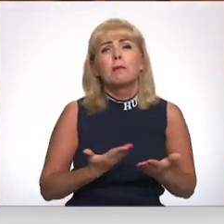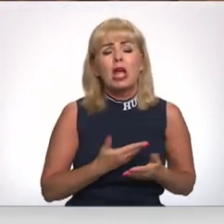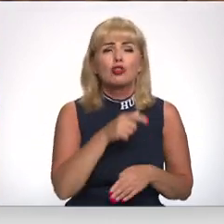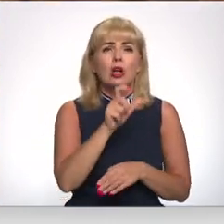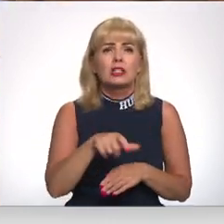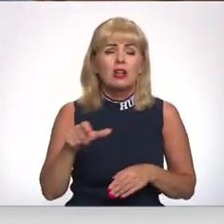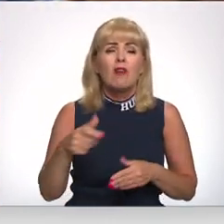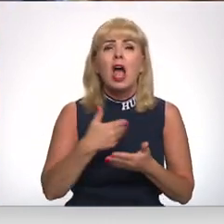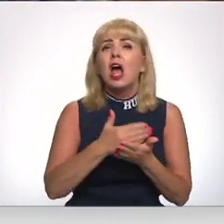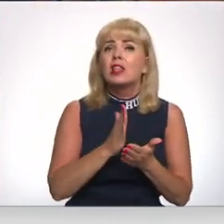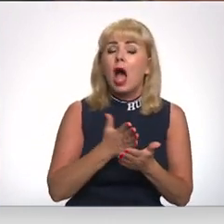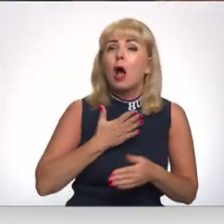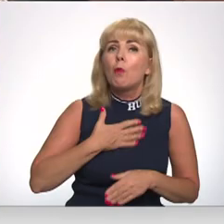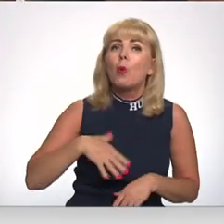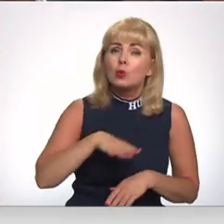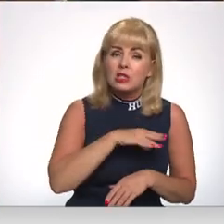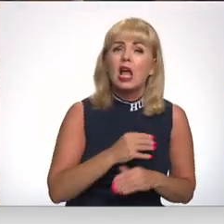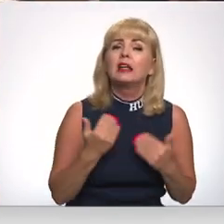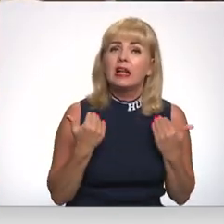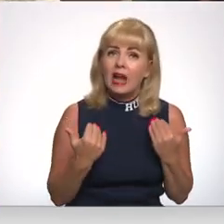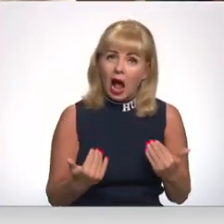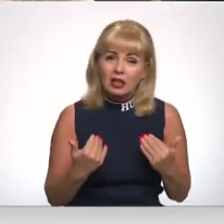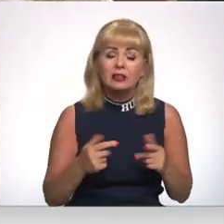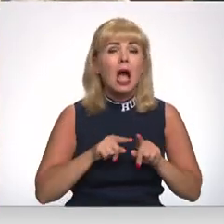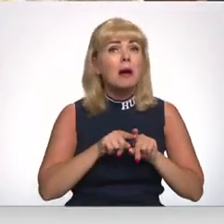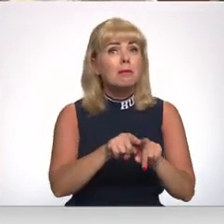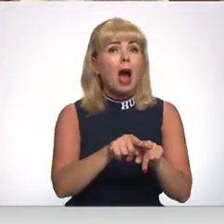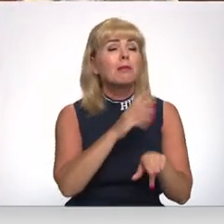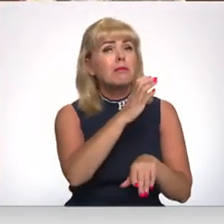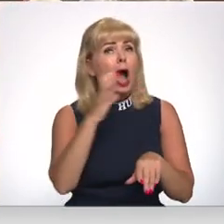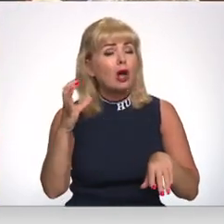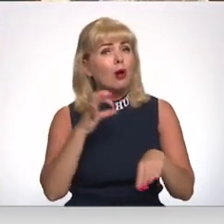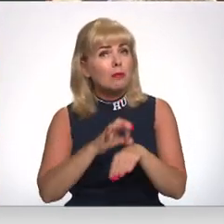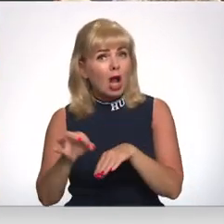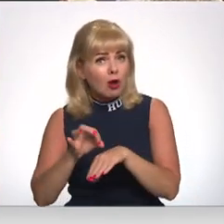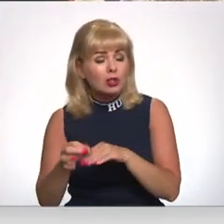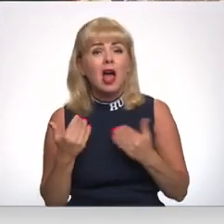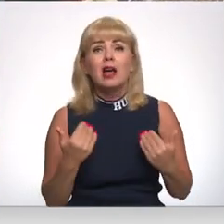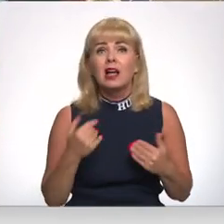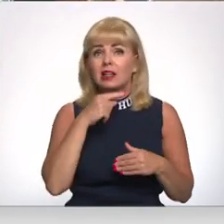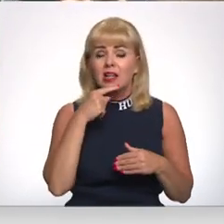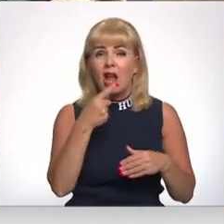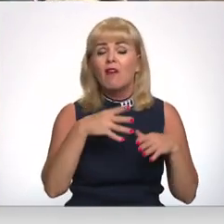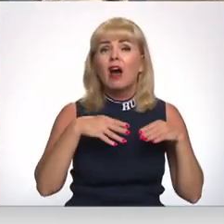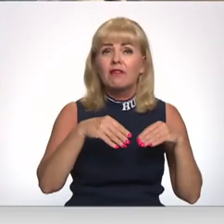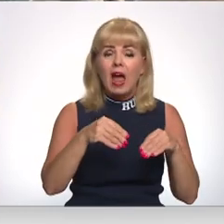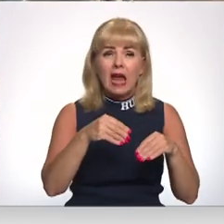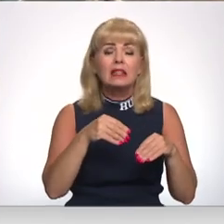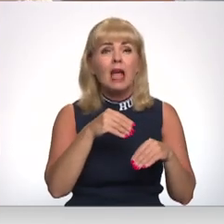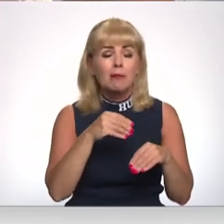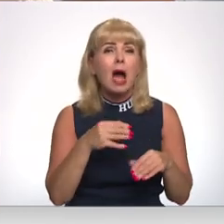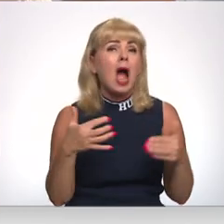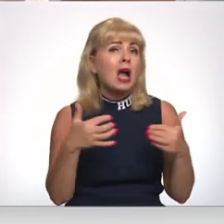cilvēki, ir daļa arī no mūsdienu realitātes. Paralēles ar padomju represijām un pat laban Krievijas veiktajiem kara noziegumiem